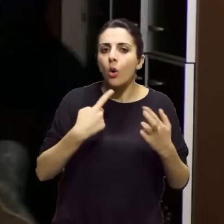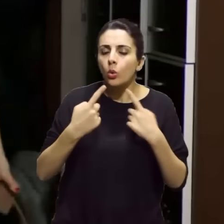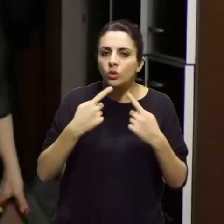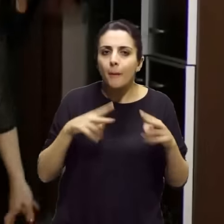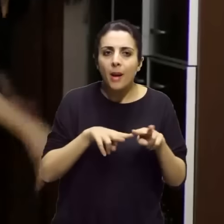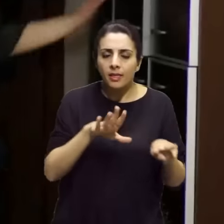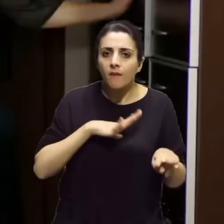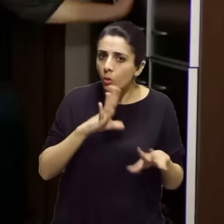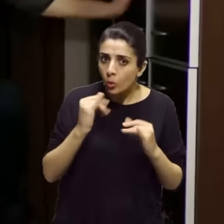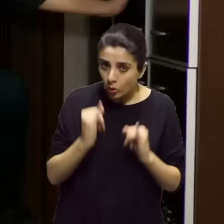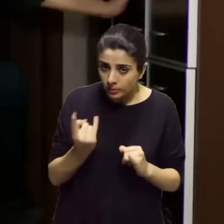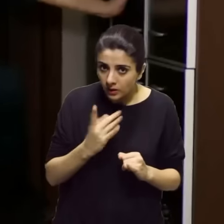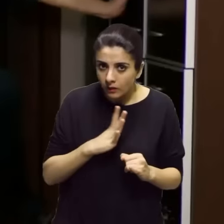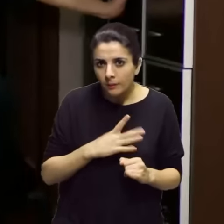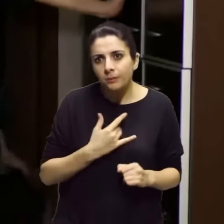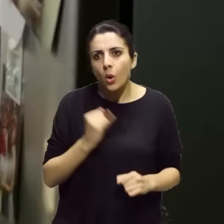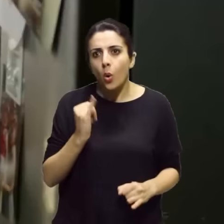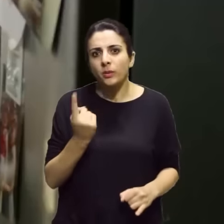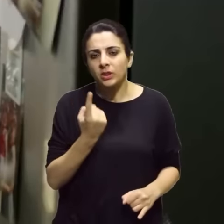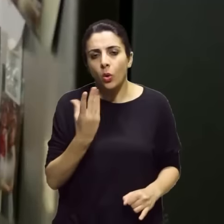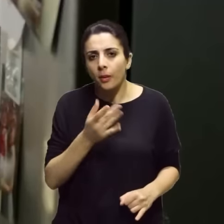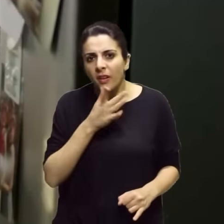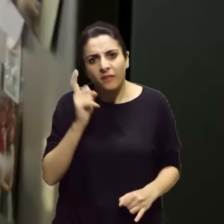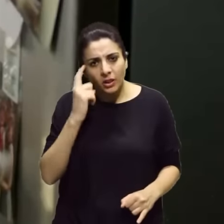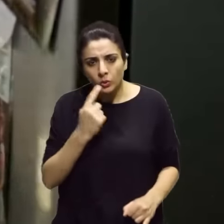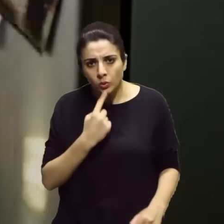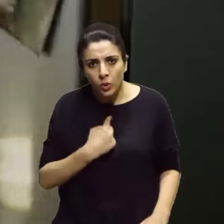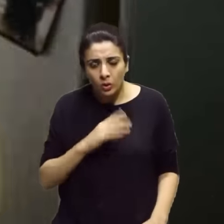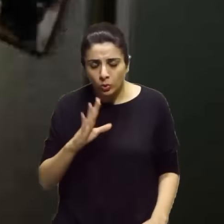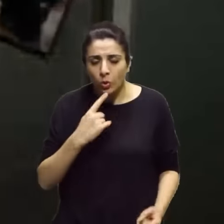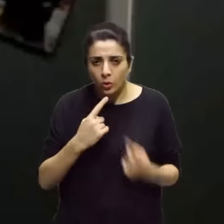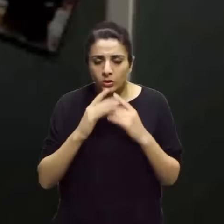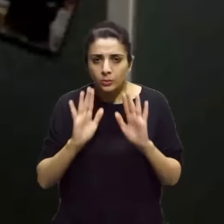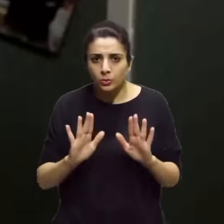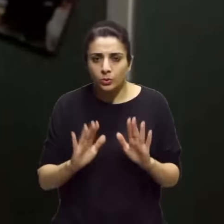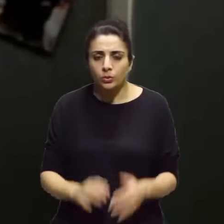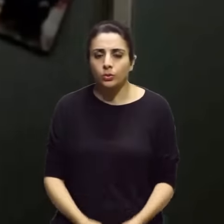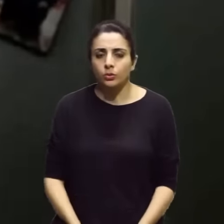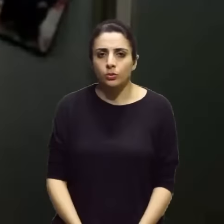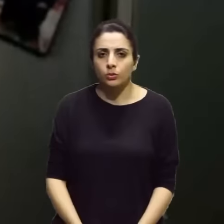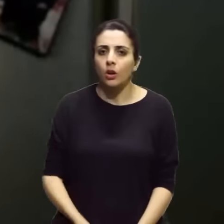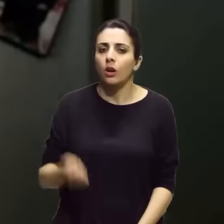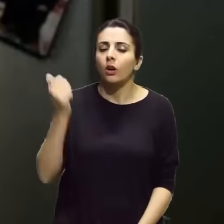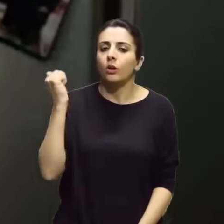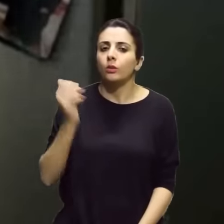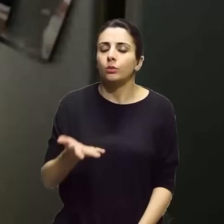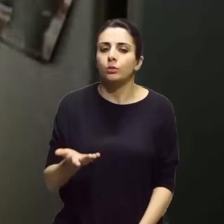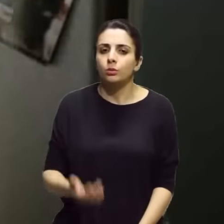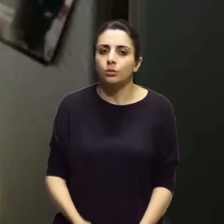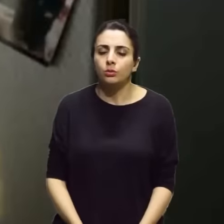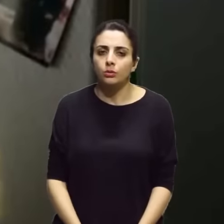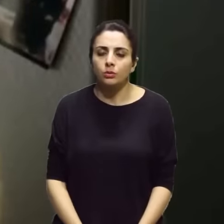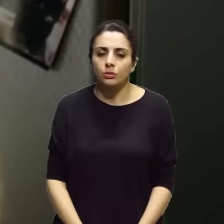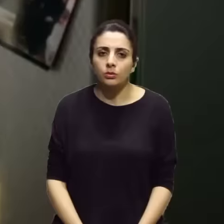var. Ne oldu? Kötü bir şey mi oldu? Yani galiba kötü bir şey işte. Sen de fikrini söylersin. Bir konuşalım da. Of. Melda'nın bir kulağı